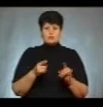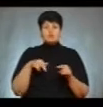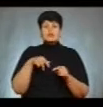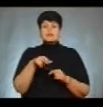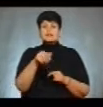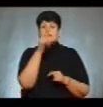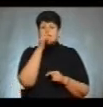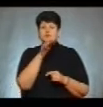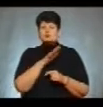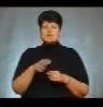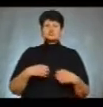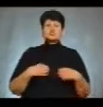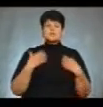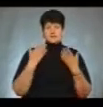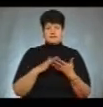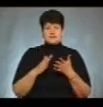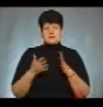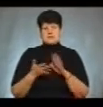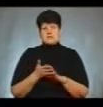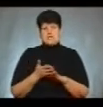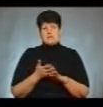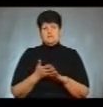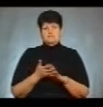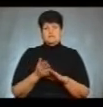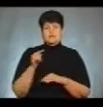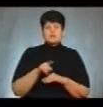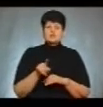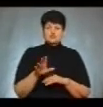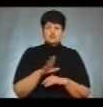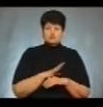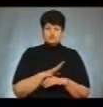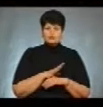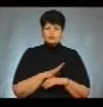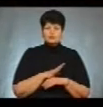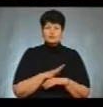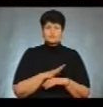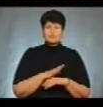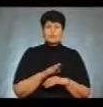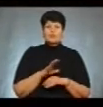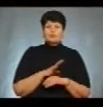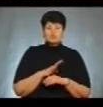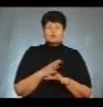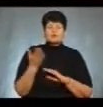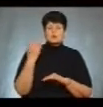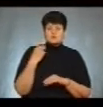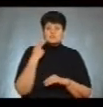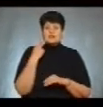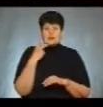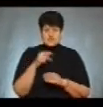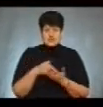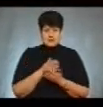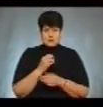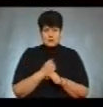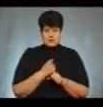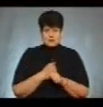неможливо. Жахливий стан, і те, що було, було набагато, на превеликий жаль, краще і якісніше